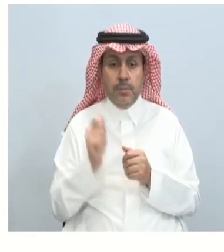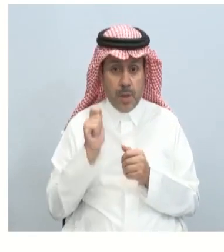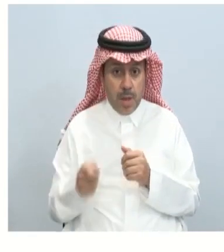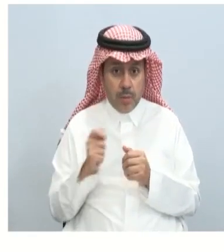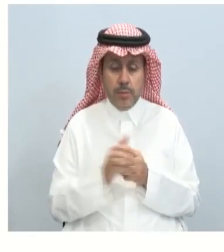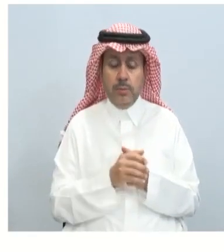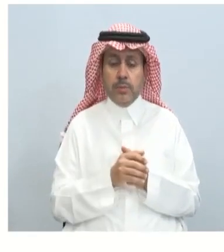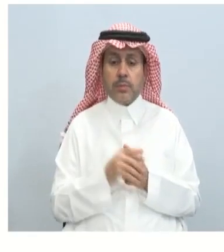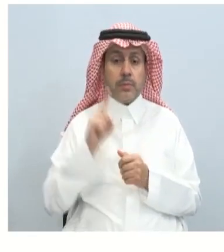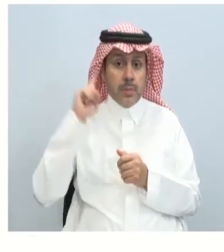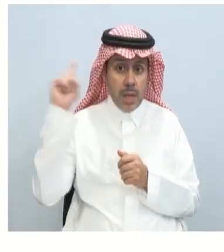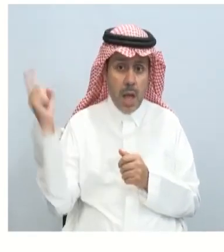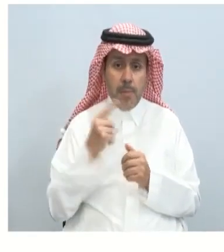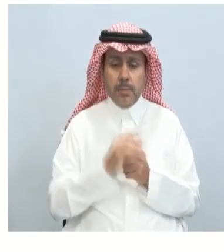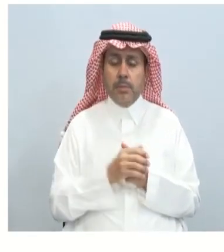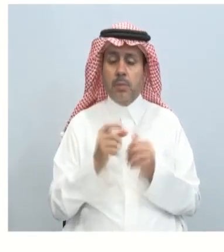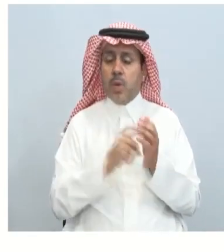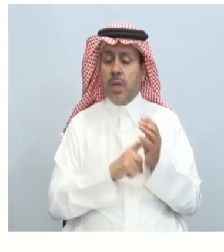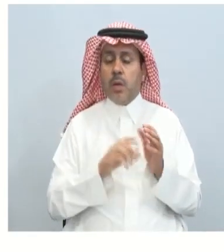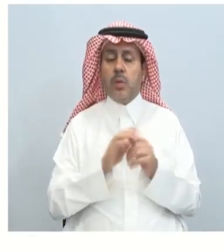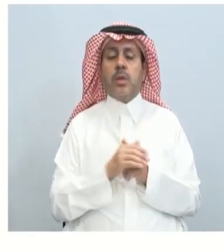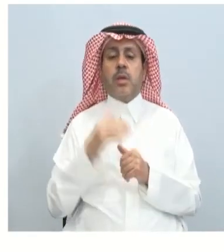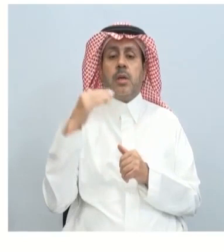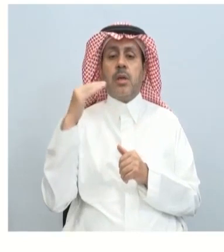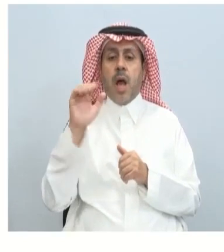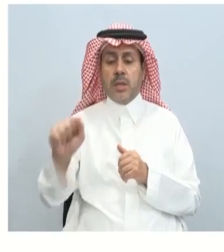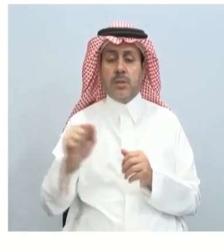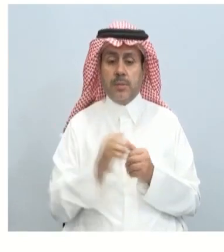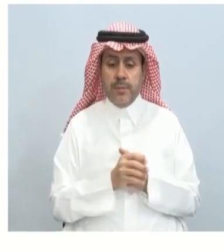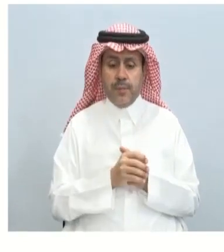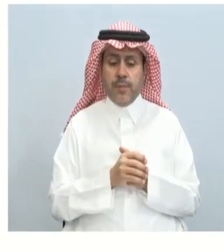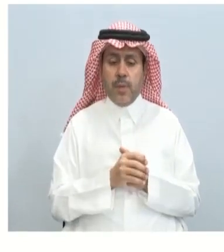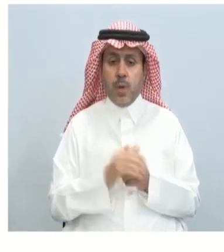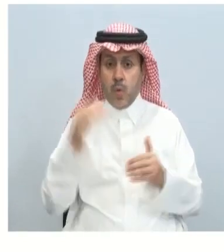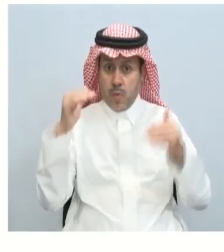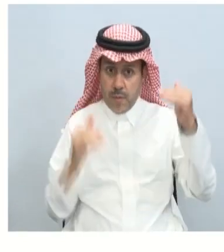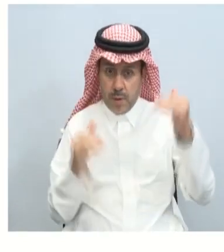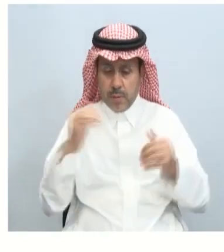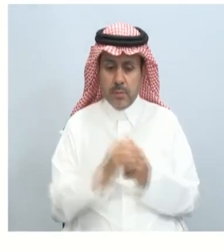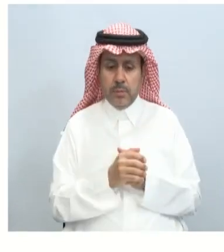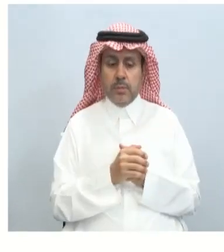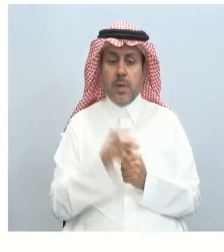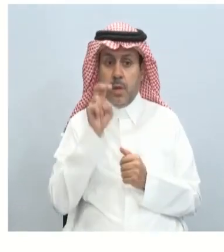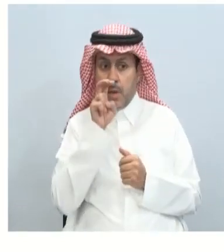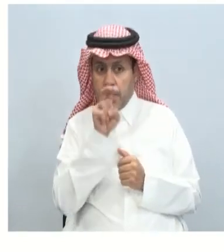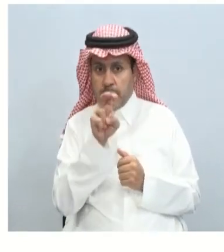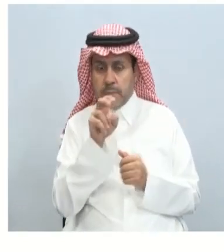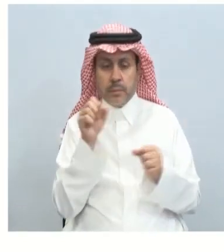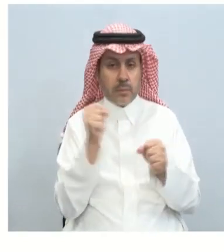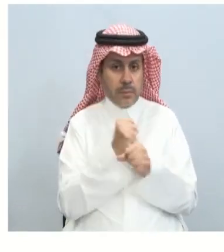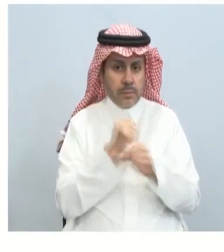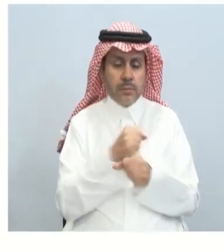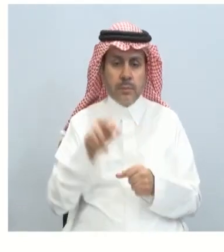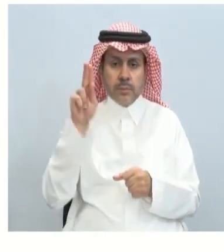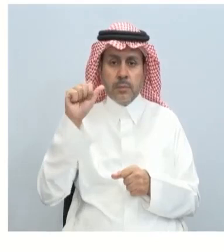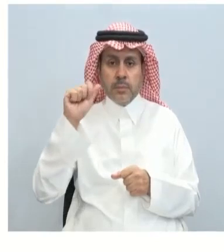العام وليس القانون الخاص فهنا الذي يجعلنا نستطيع ان نفرق هو النظر الى التصرف